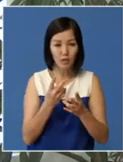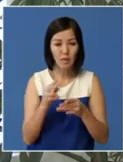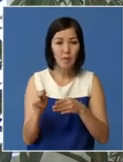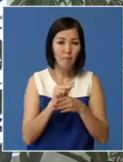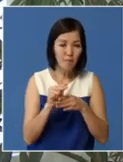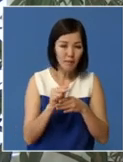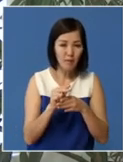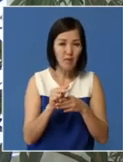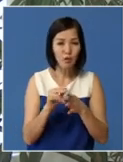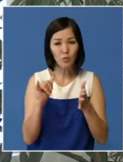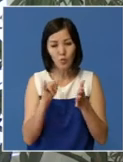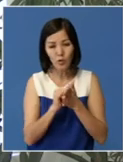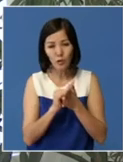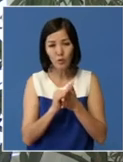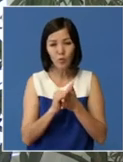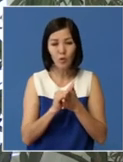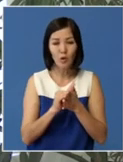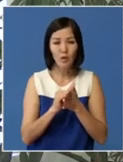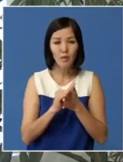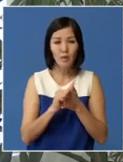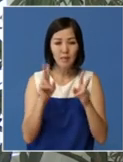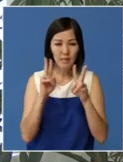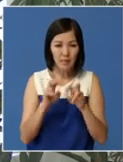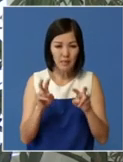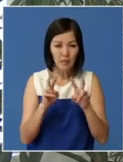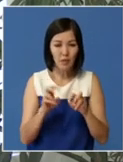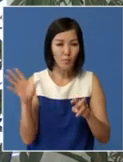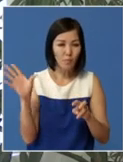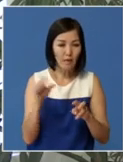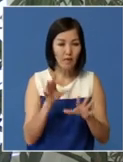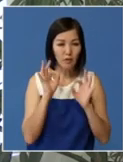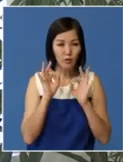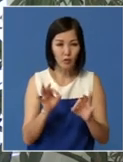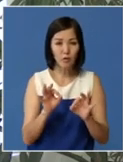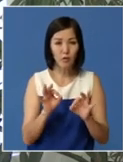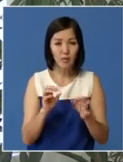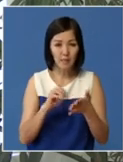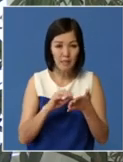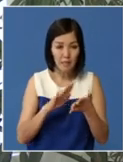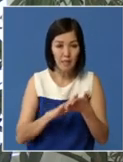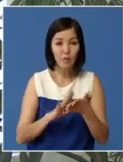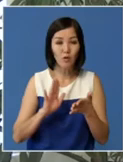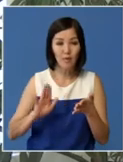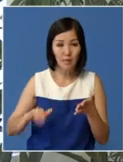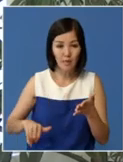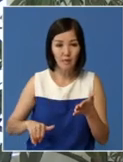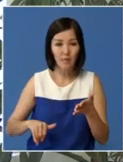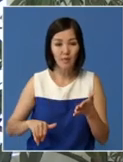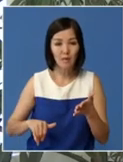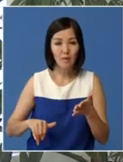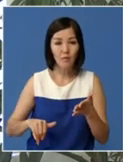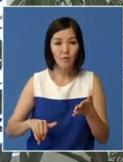дейміз, техникалық зерттеу салаларын дәлелдеп барып, одан кейін барып тіркеуден өтіп, кейіннен